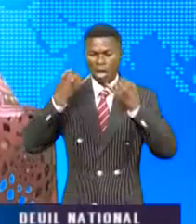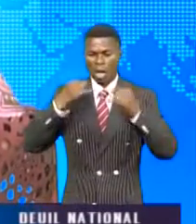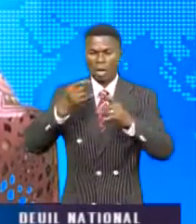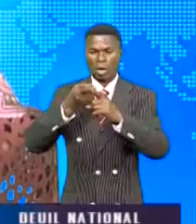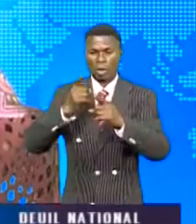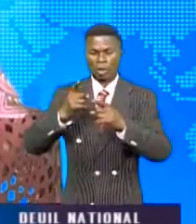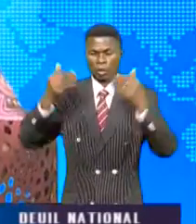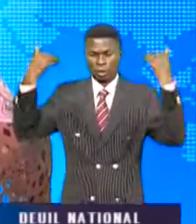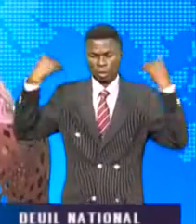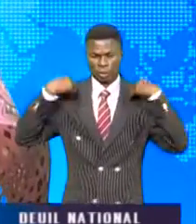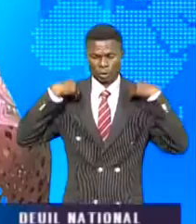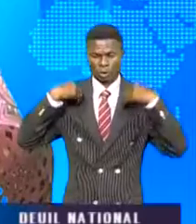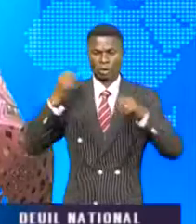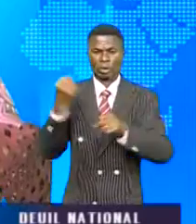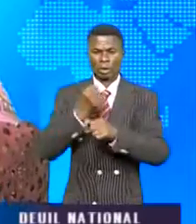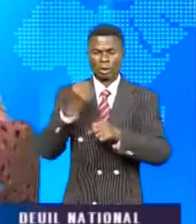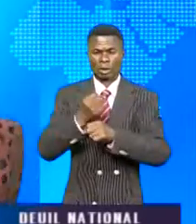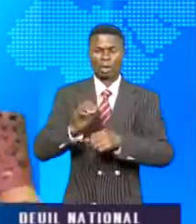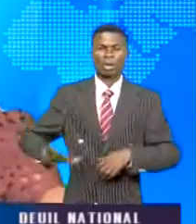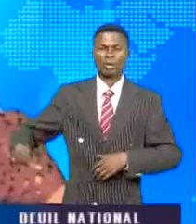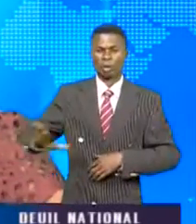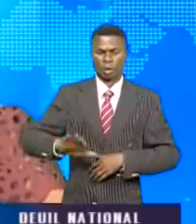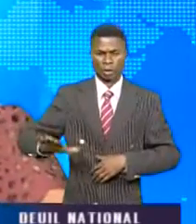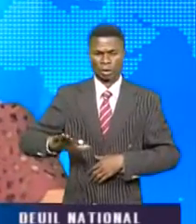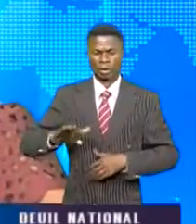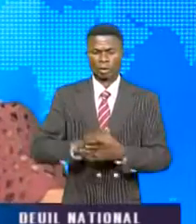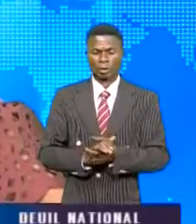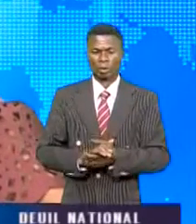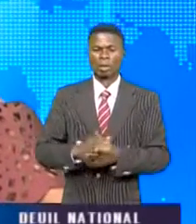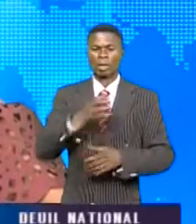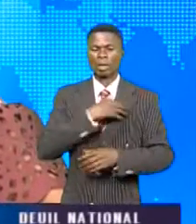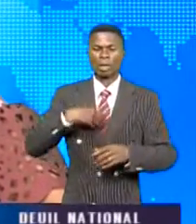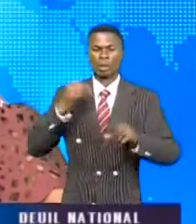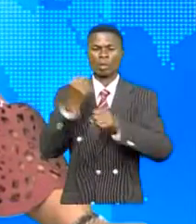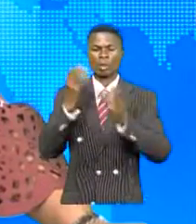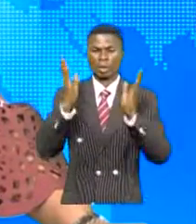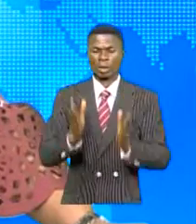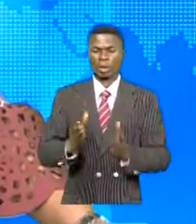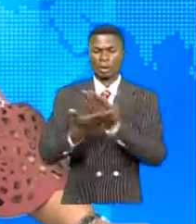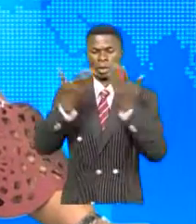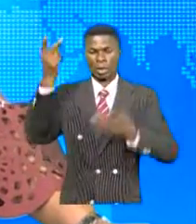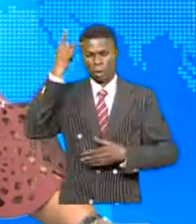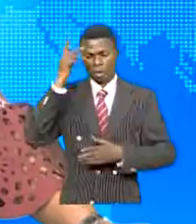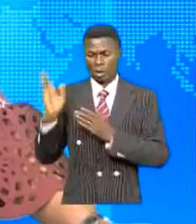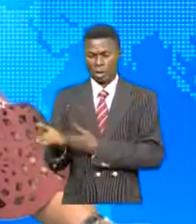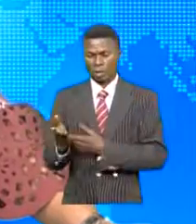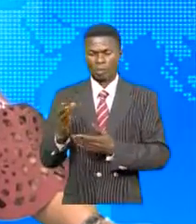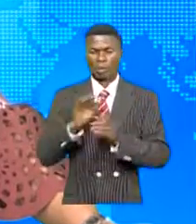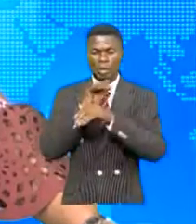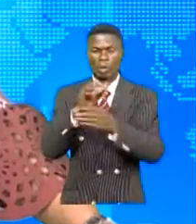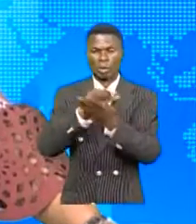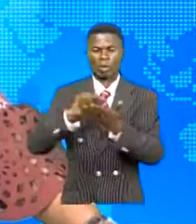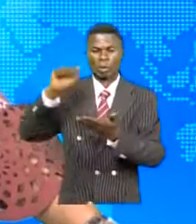par le commandant du service national. Les femmes entrepreneurs de la ville de Kinshasa, depuis ce matin au séminaire sur